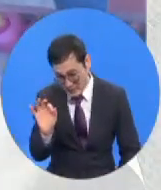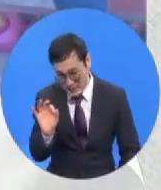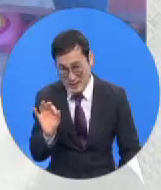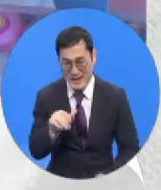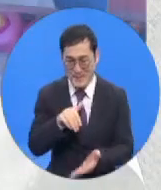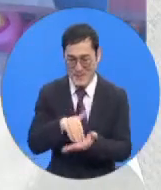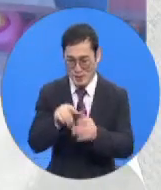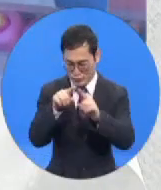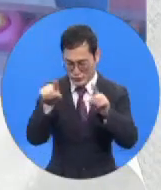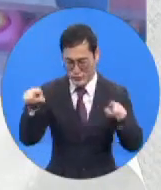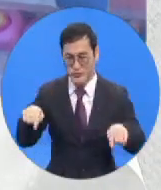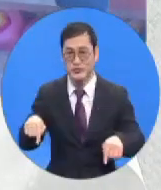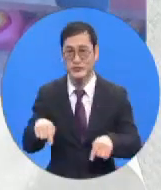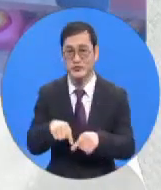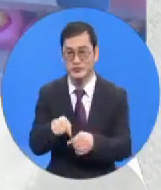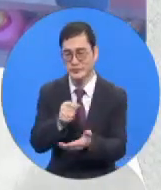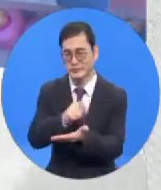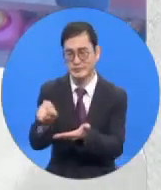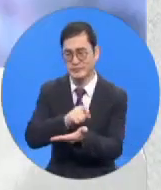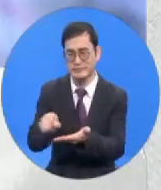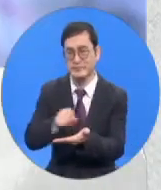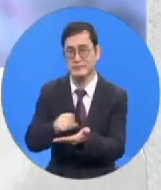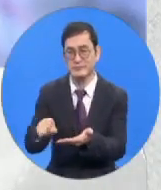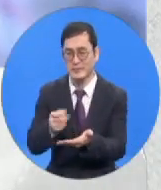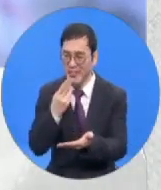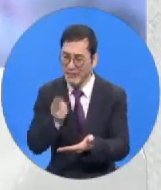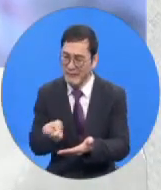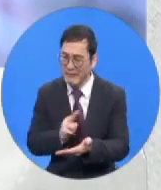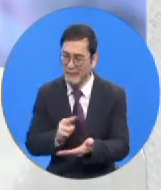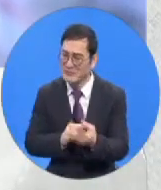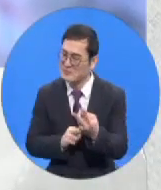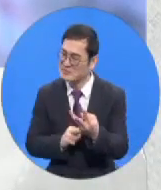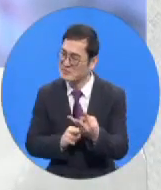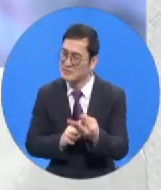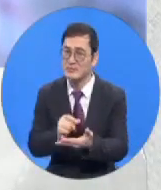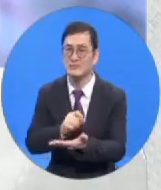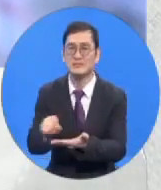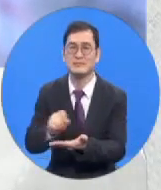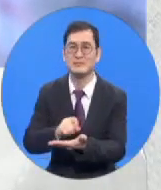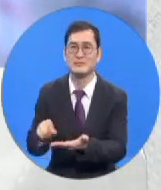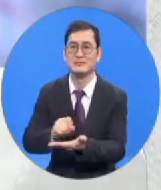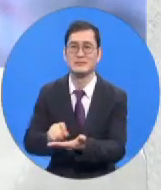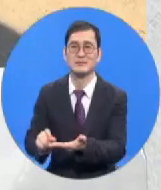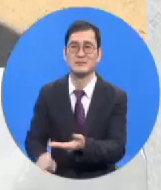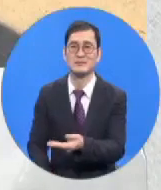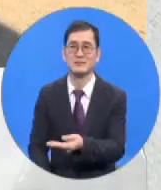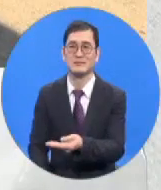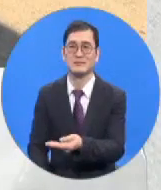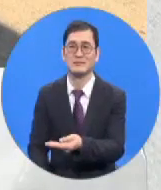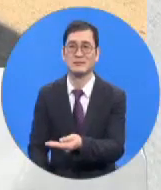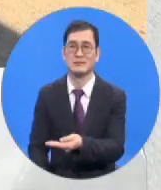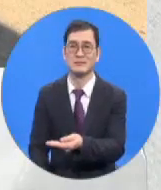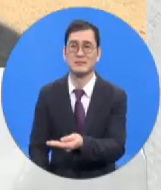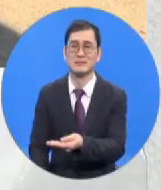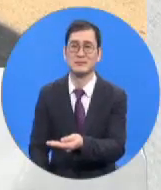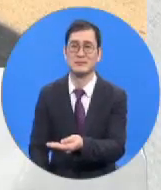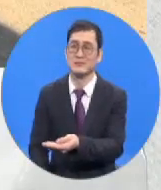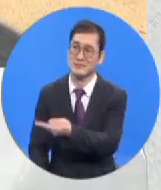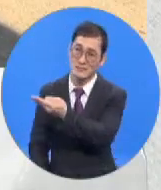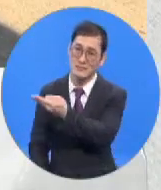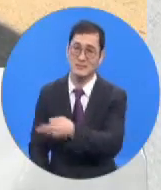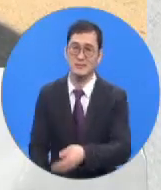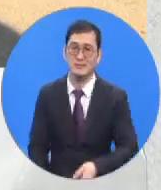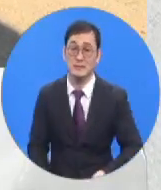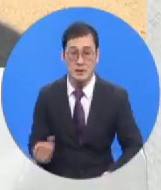그냥 고작 두세 페이지 썼다라고 하는데 수백 장의 탄원서가 재판부에 제출이 돼 있더라고요. 강하게